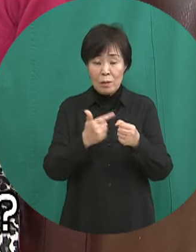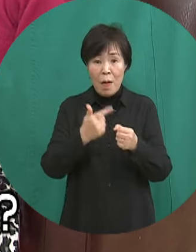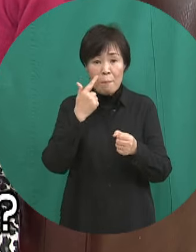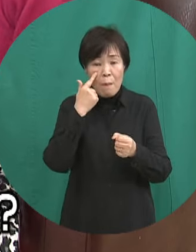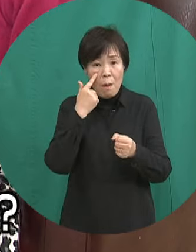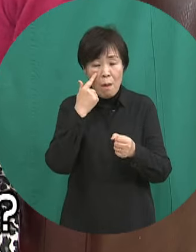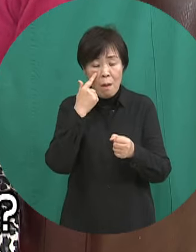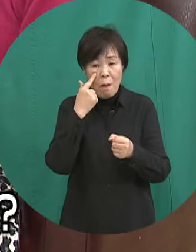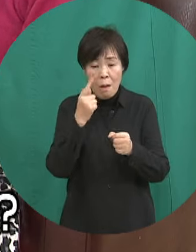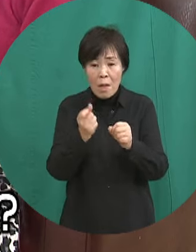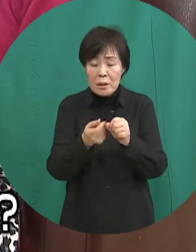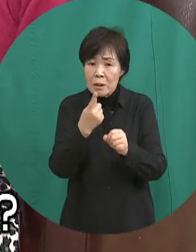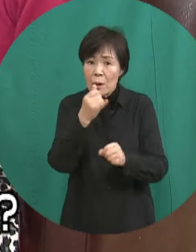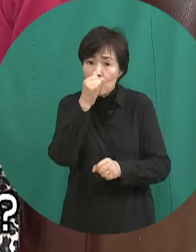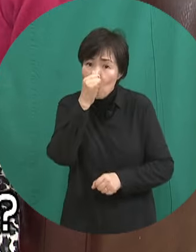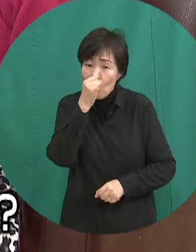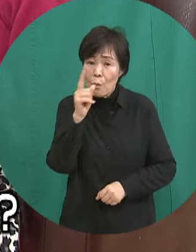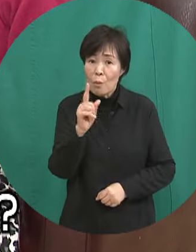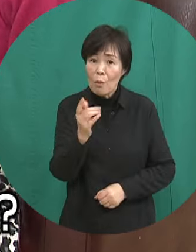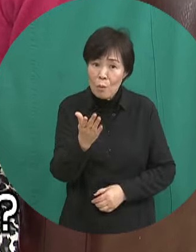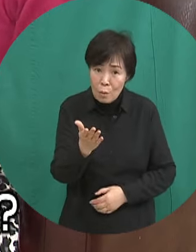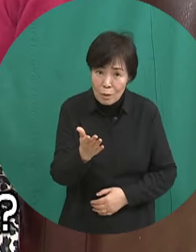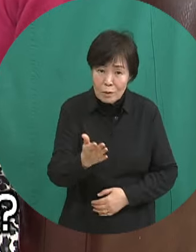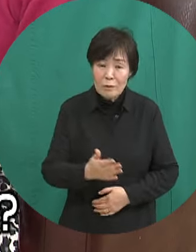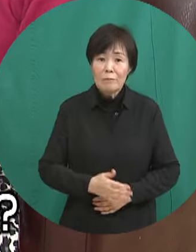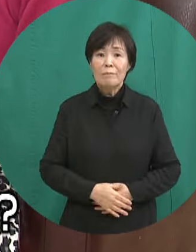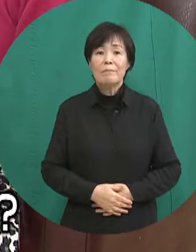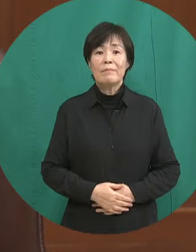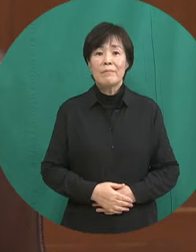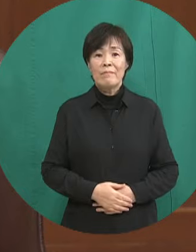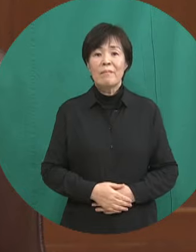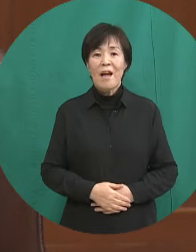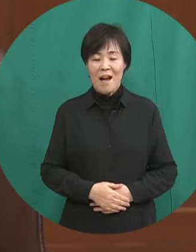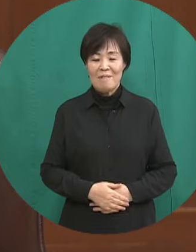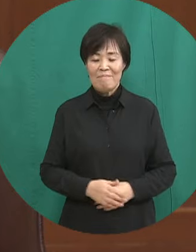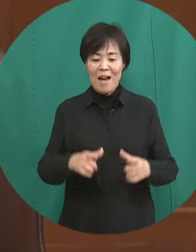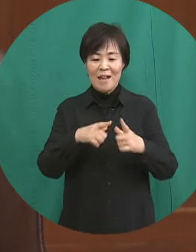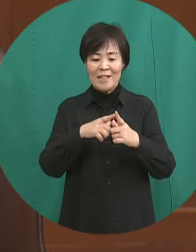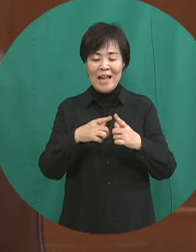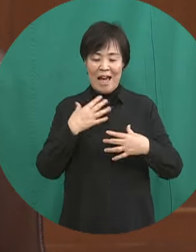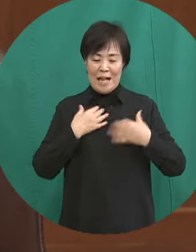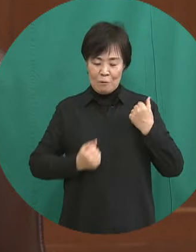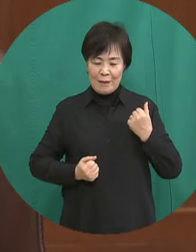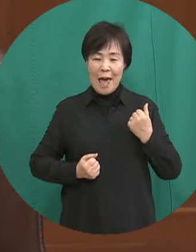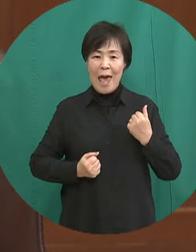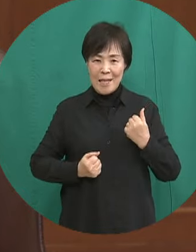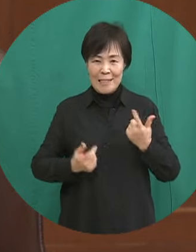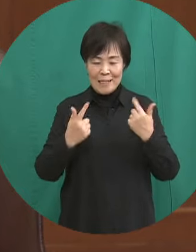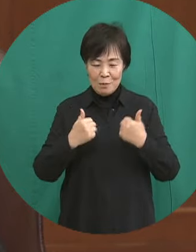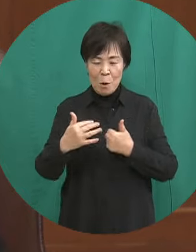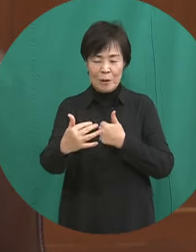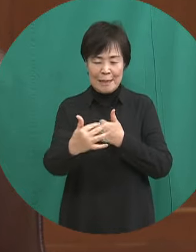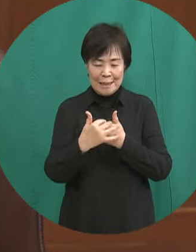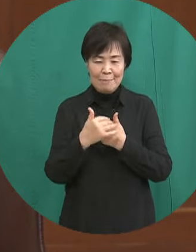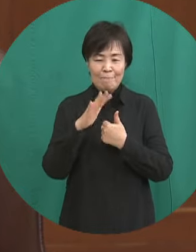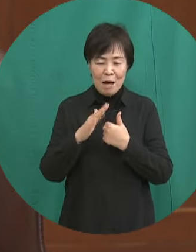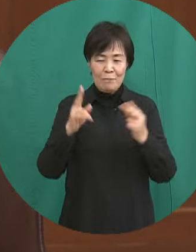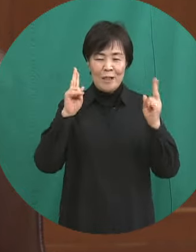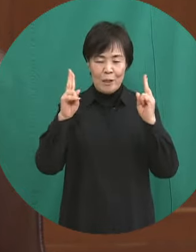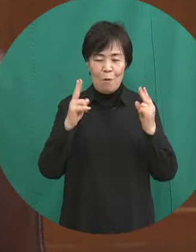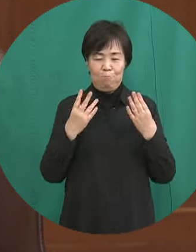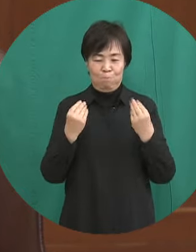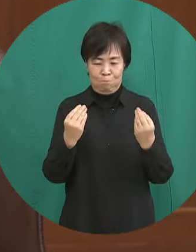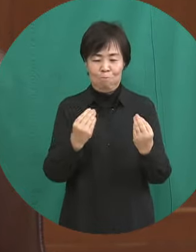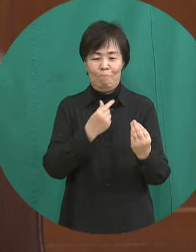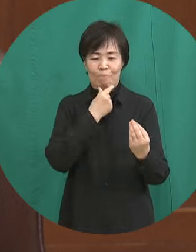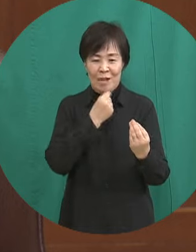年目と伺いました。これはきっかけは何だったんですか？ 学生に常に人気のある企業で、あ